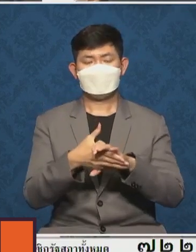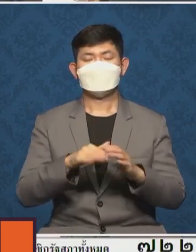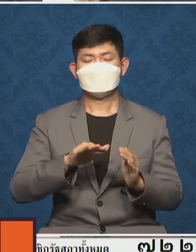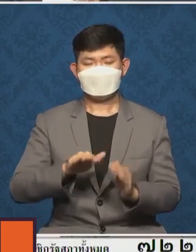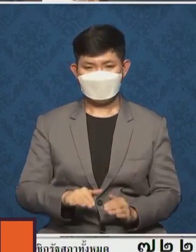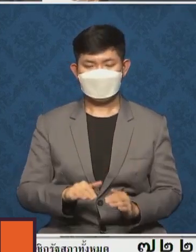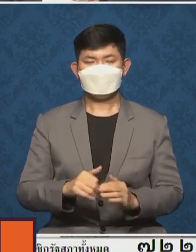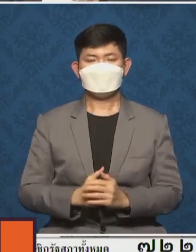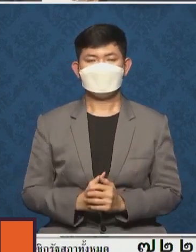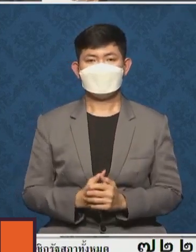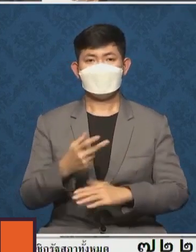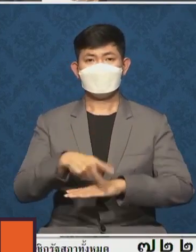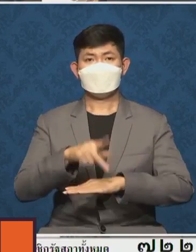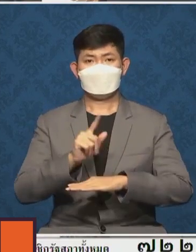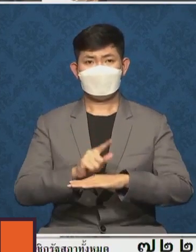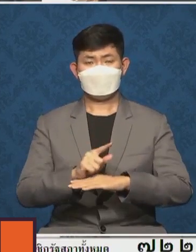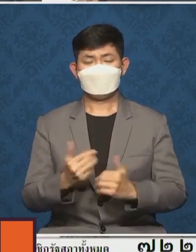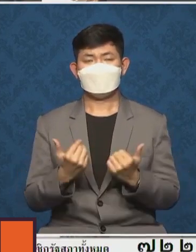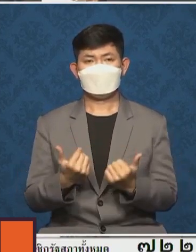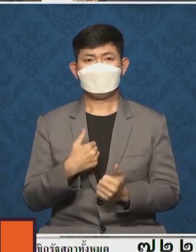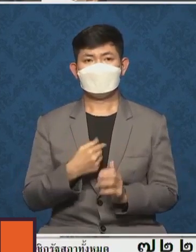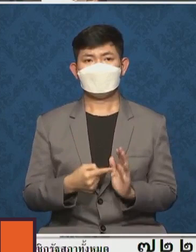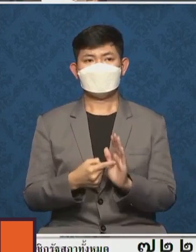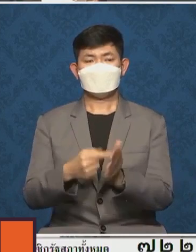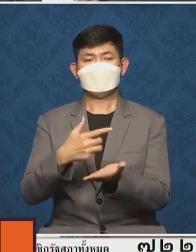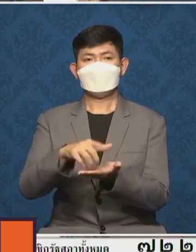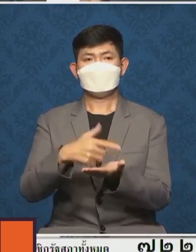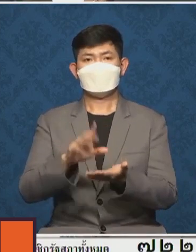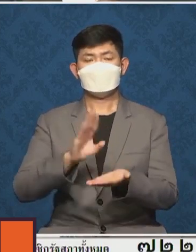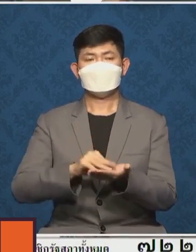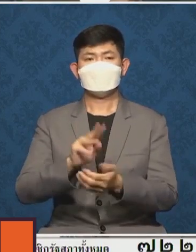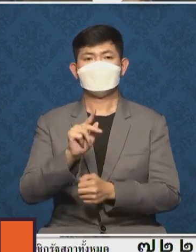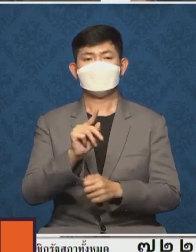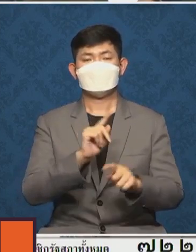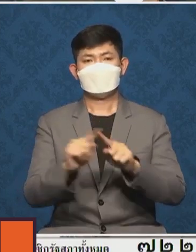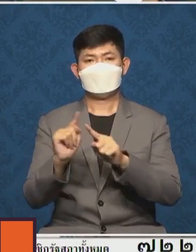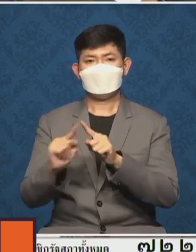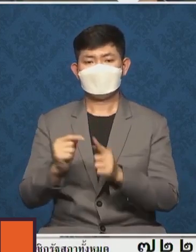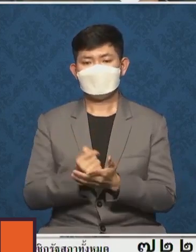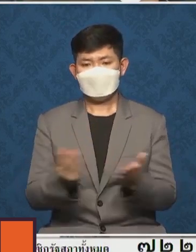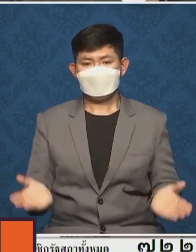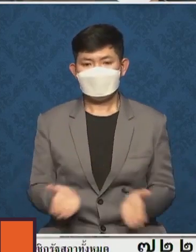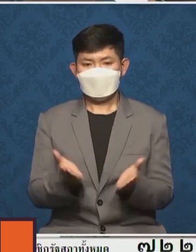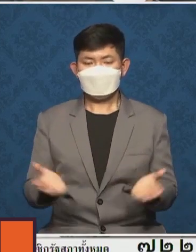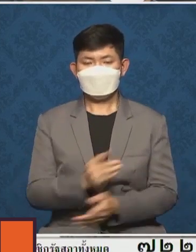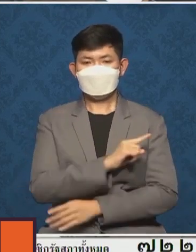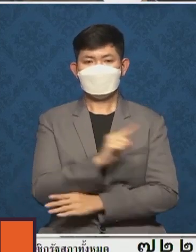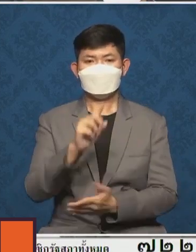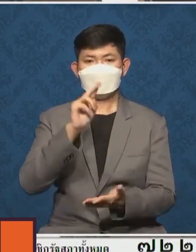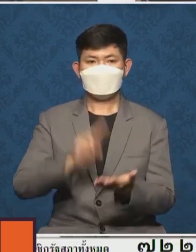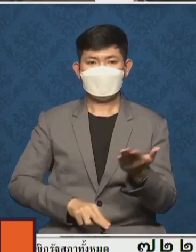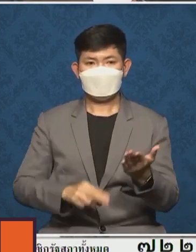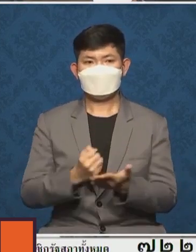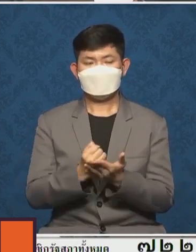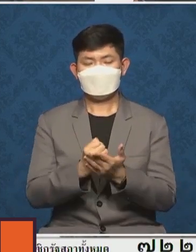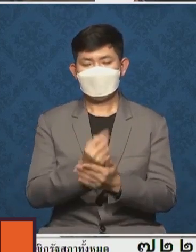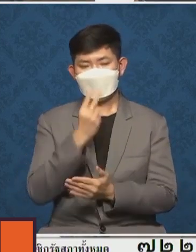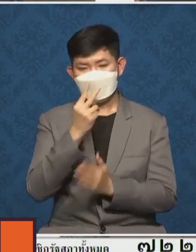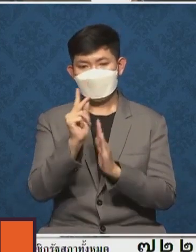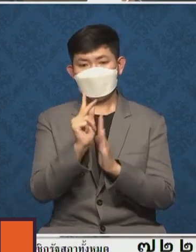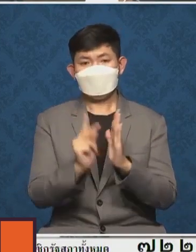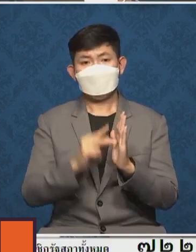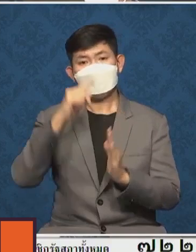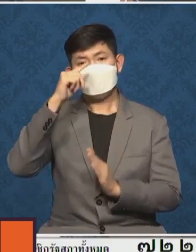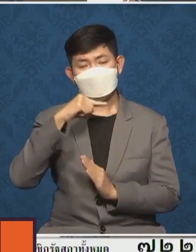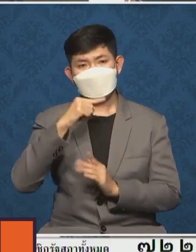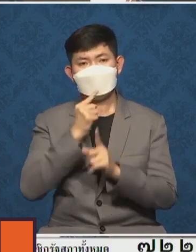ท่านประธานครับในขณะที่ผมกำลังนำเสนอข้อมูลต่างๆเพื่อผลักดันระบบวันปรับให้เกิดขึ้นในระบบกฎหมายไทยผ่านร่างฉบับ